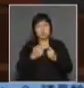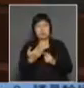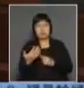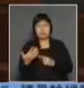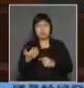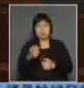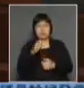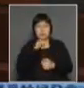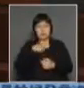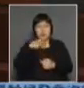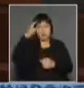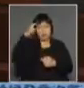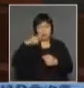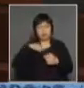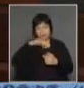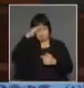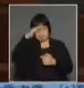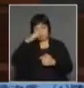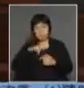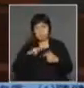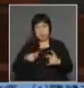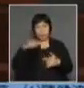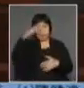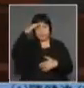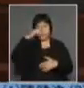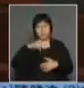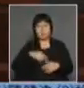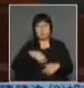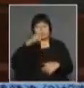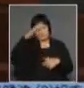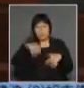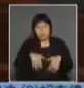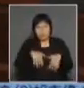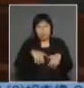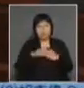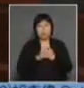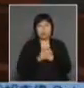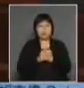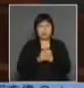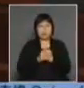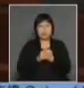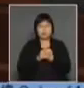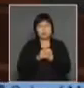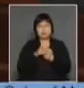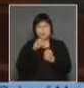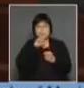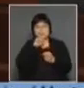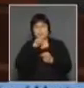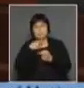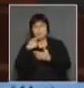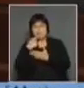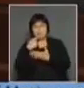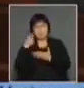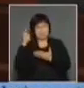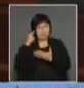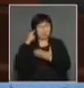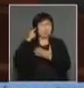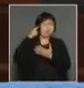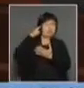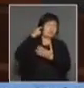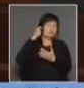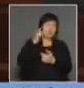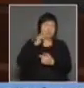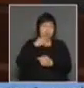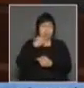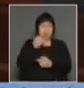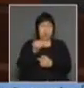警，話佢哋係警犬，更多係難堪入耳嘅污言餵語。並且